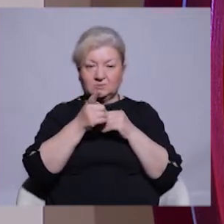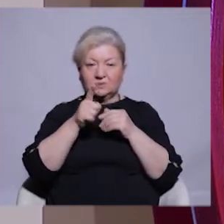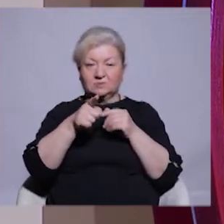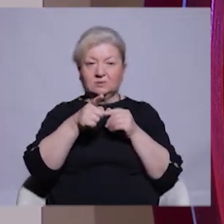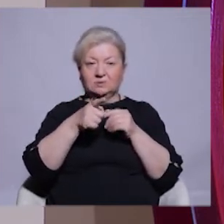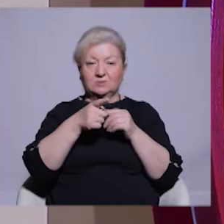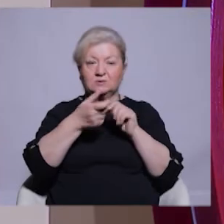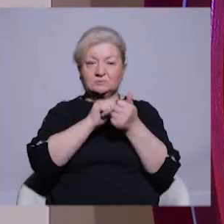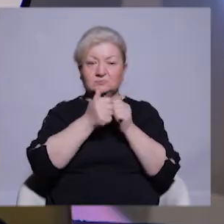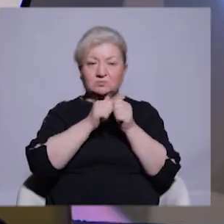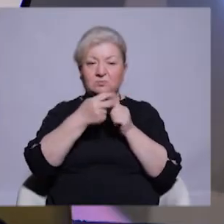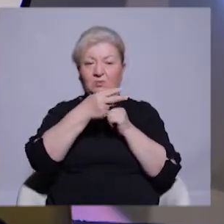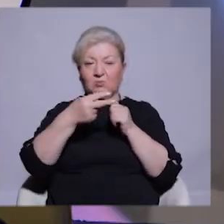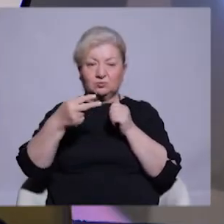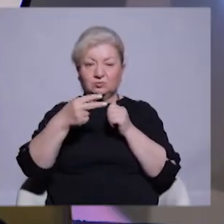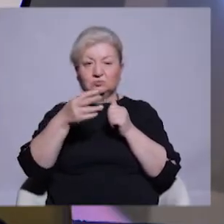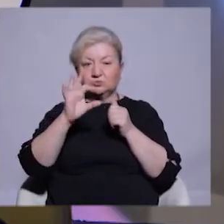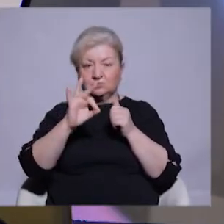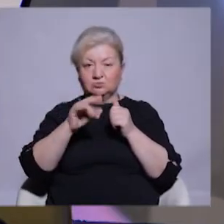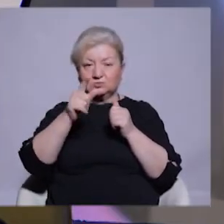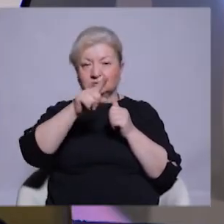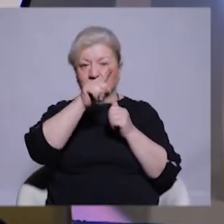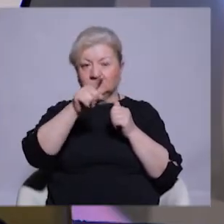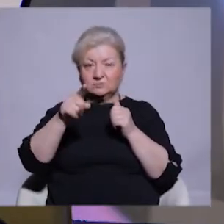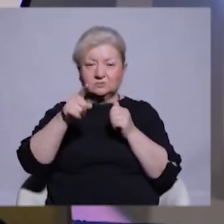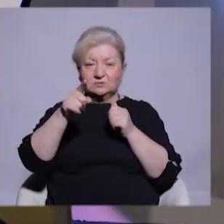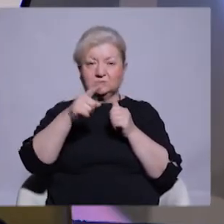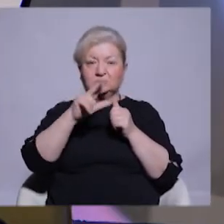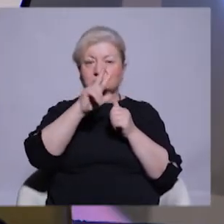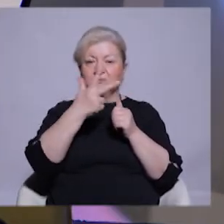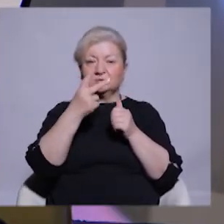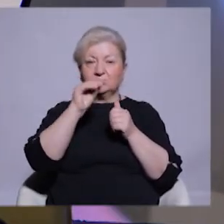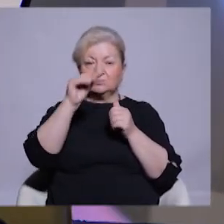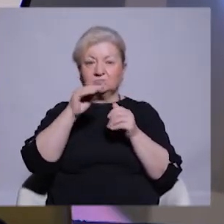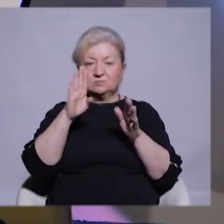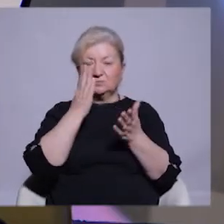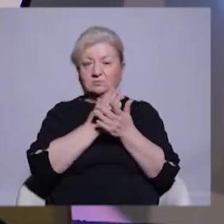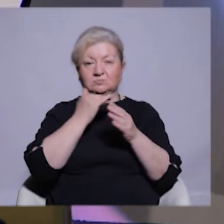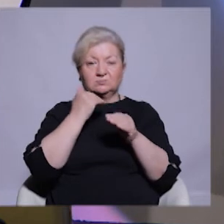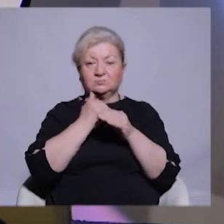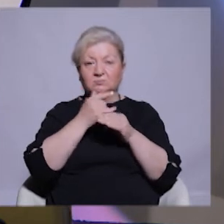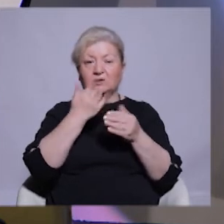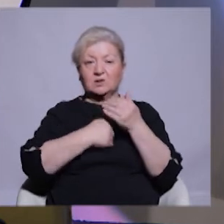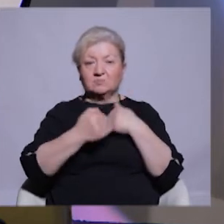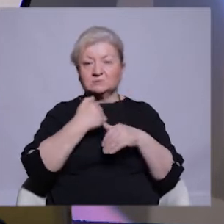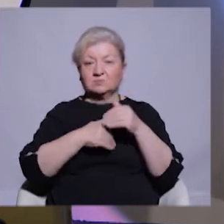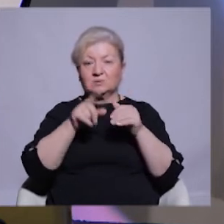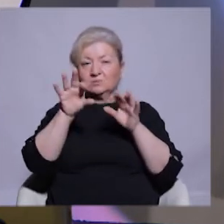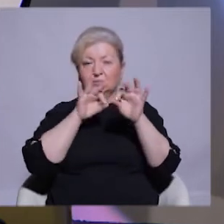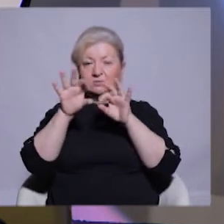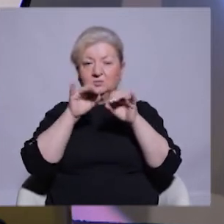ამისი ცვლილება უდრის 0-ს. თქვენ ხვდებით, რომ ეს სამივე ჩანაწერი არის ერთმანეთის ტოლფასი და შეგვიძლია ნებისმიერი